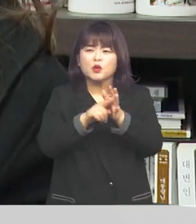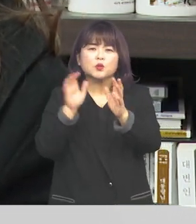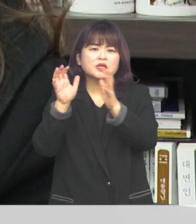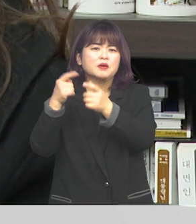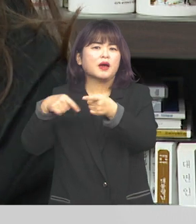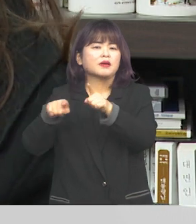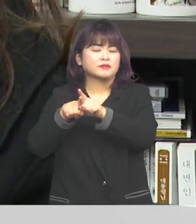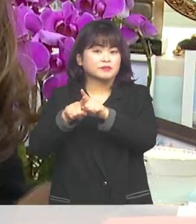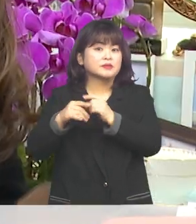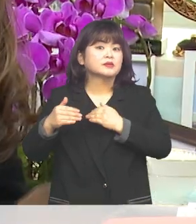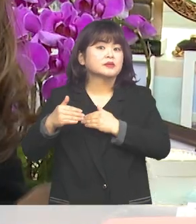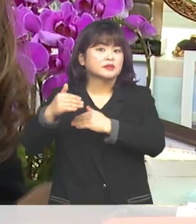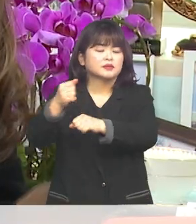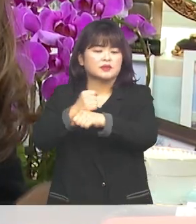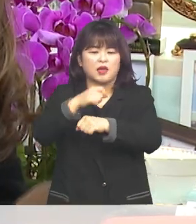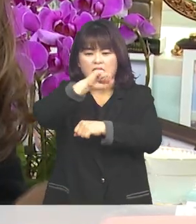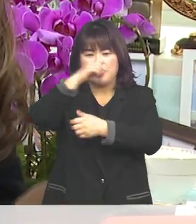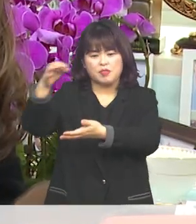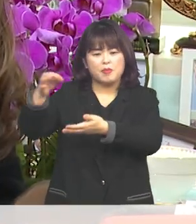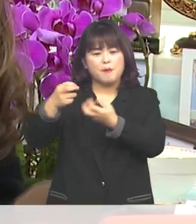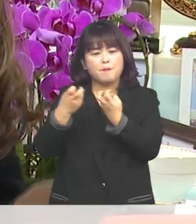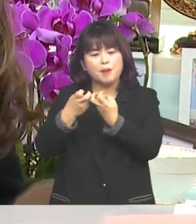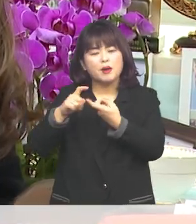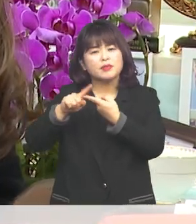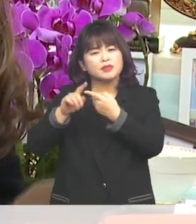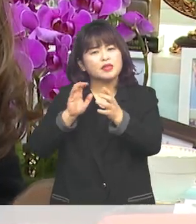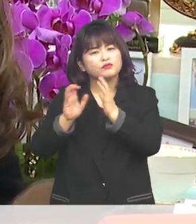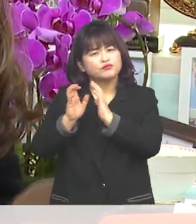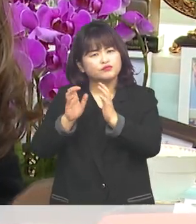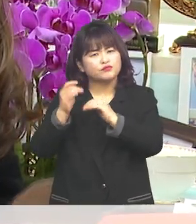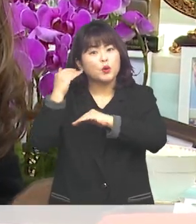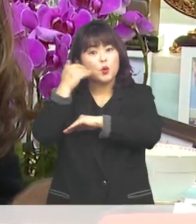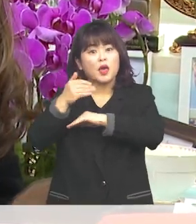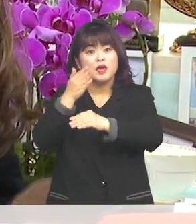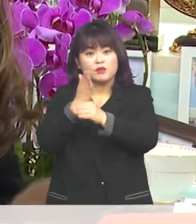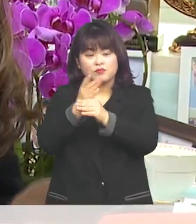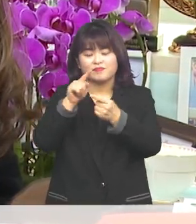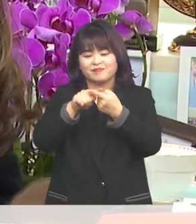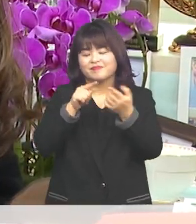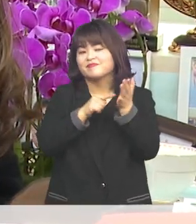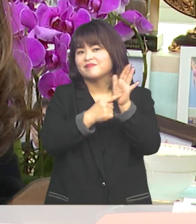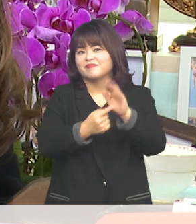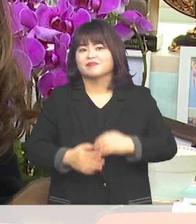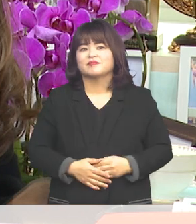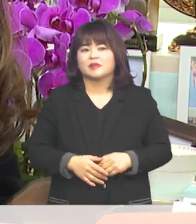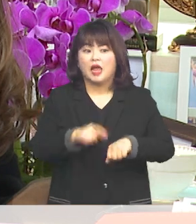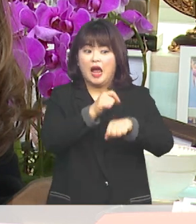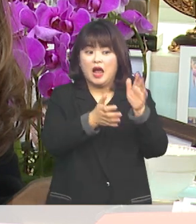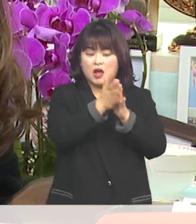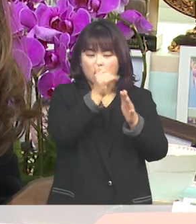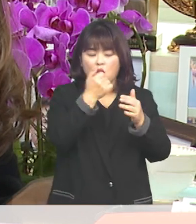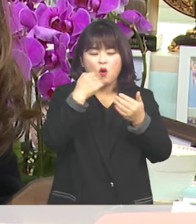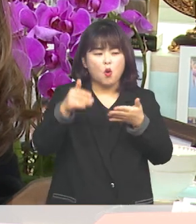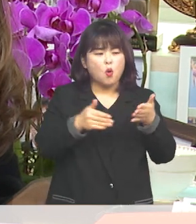교육지원청과의 긴밀한 협력을 바탕으로 예산 지원을 하는 문제 등을 적극 검토하겠다고 말했습니다.